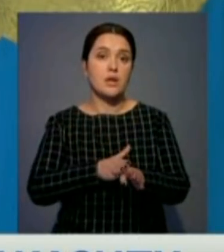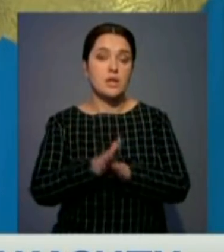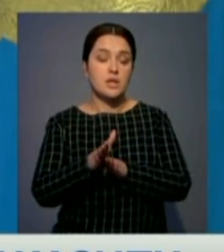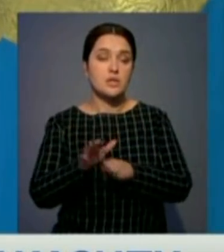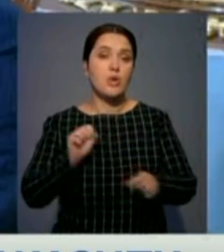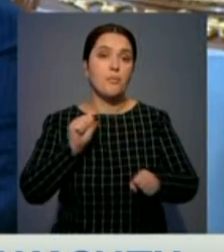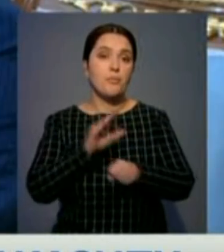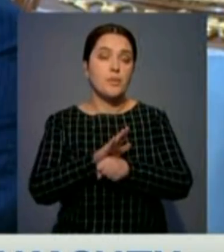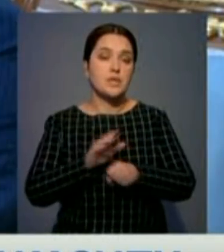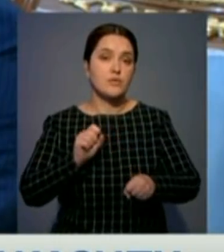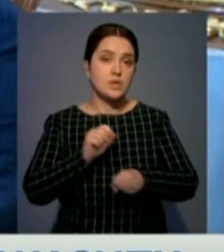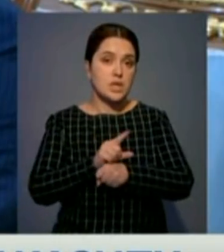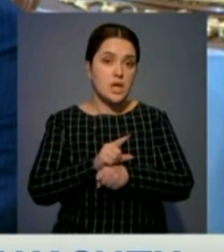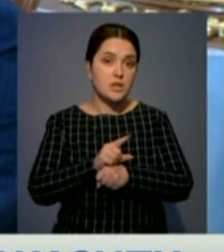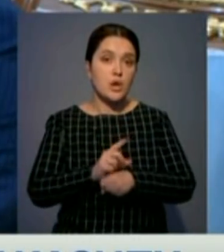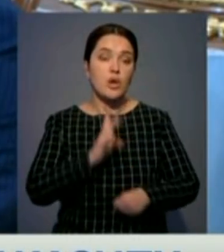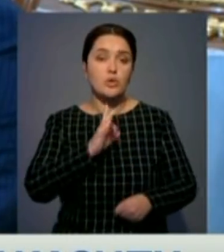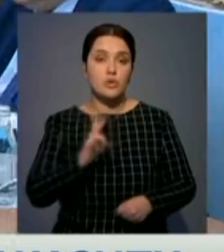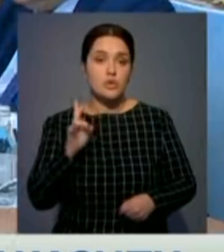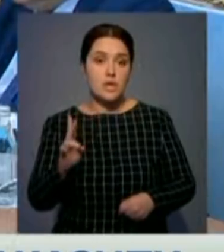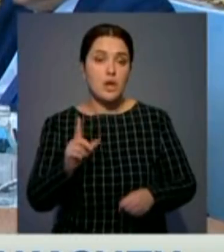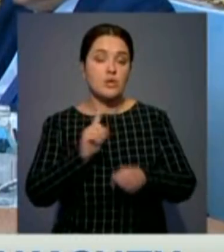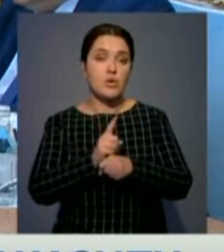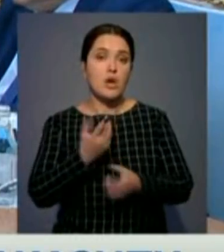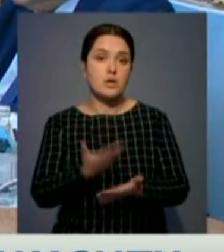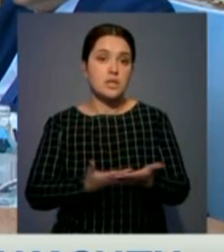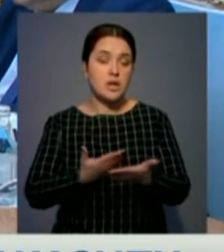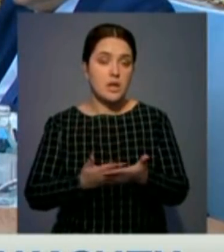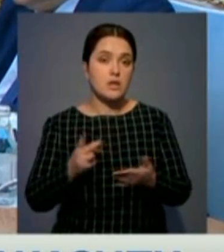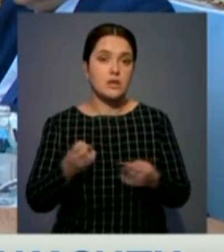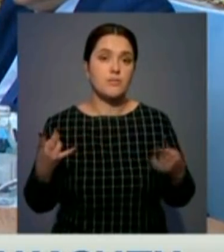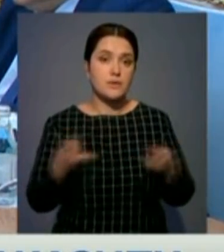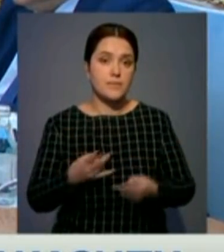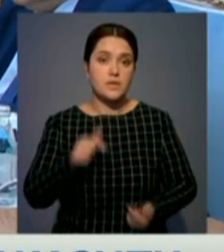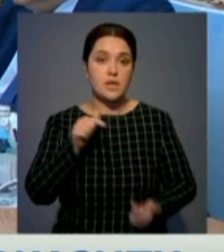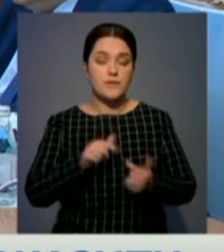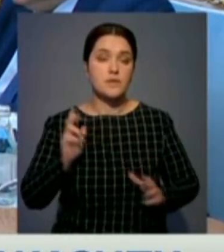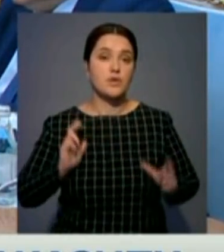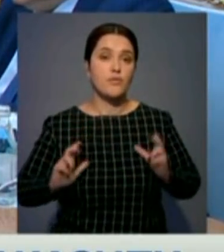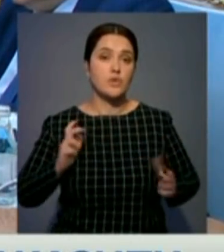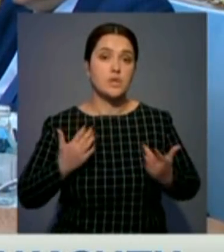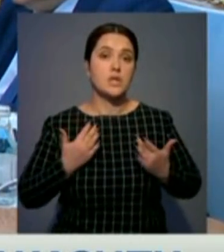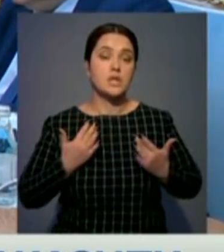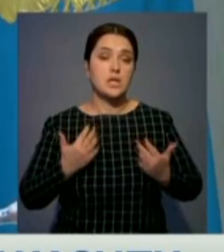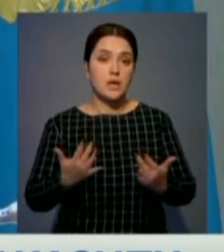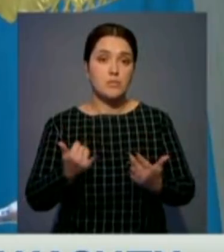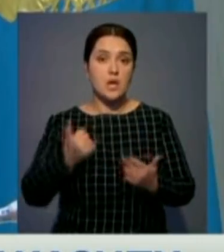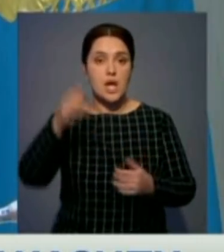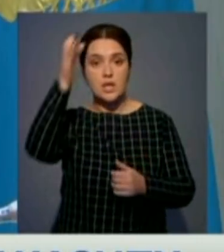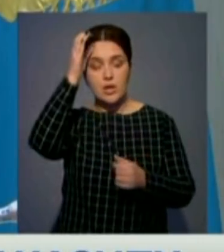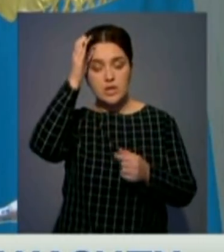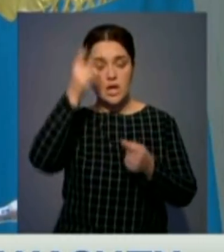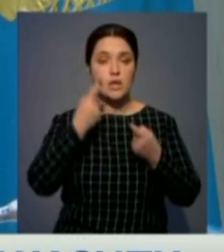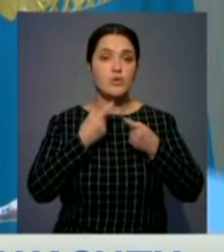первых реализовывать поставленную задачу. Кроме того, Нурсултан Назарбаев указал на необходимость соответствия вуза